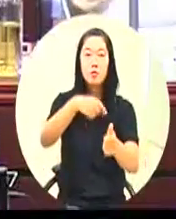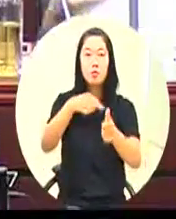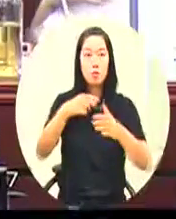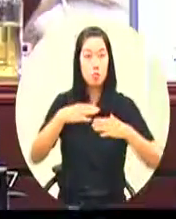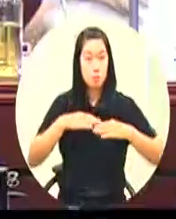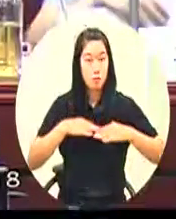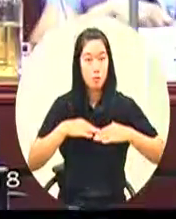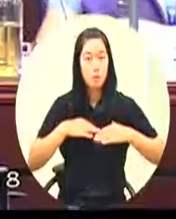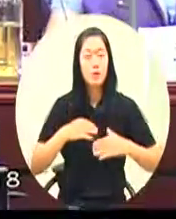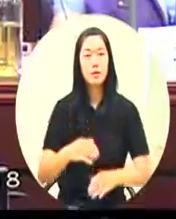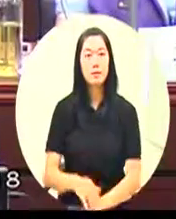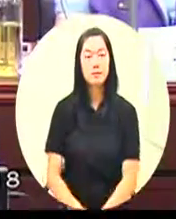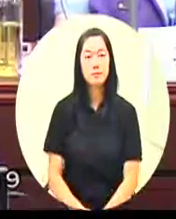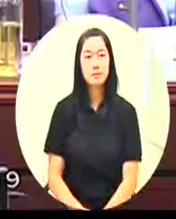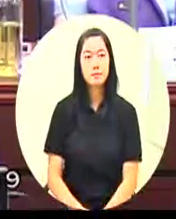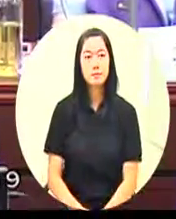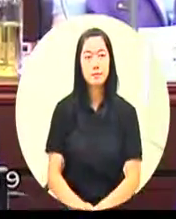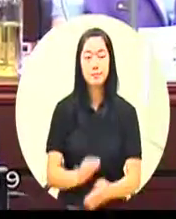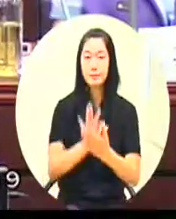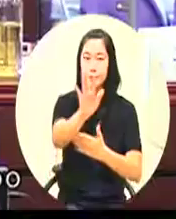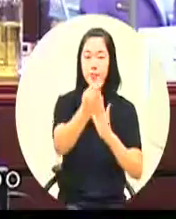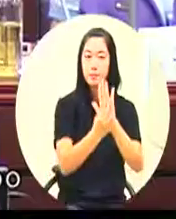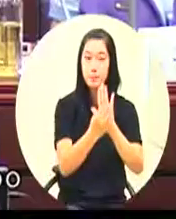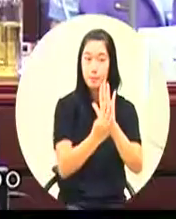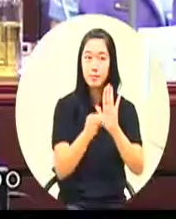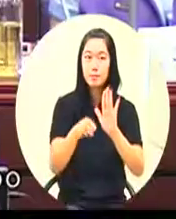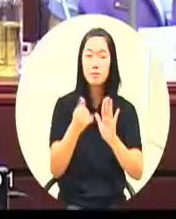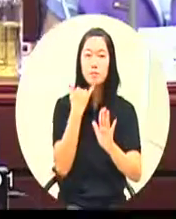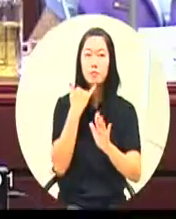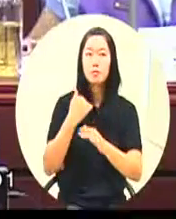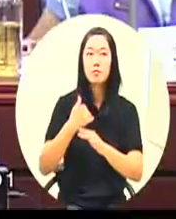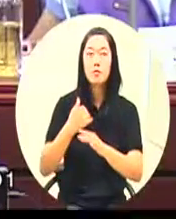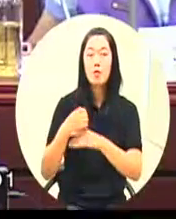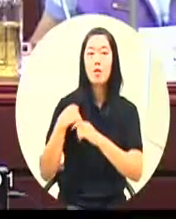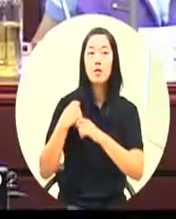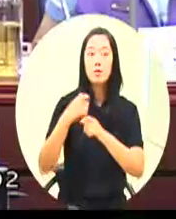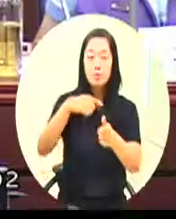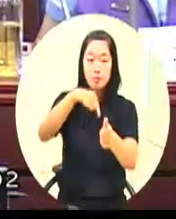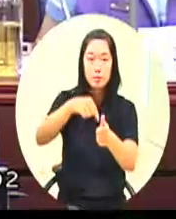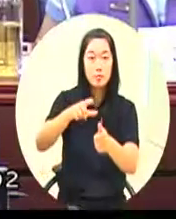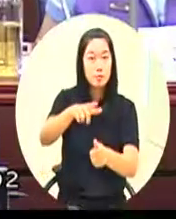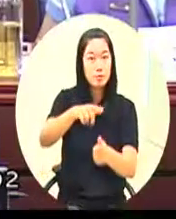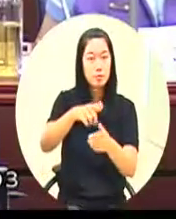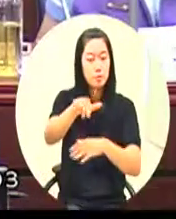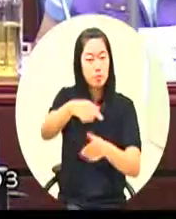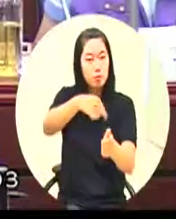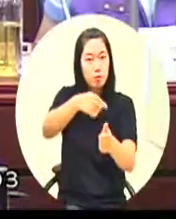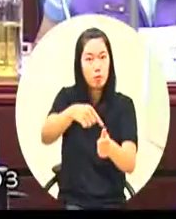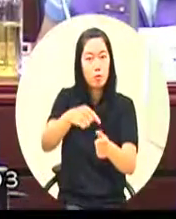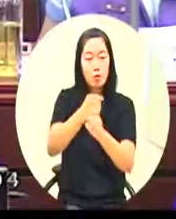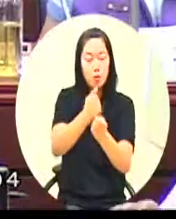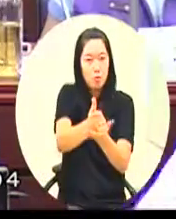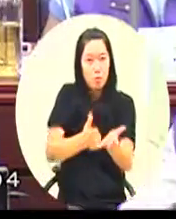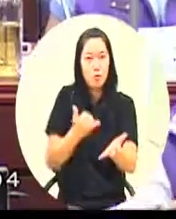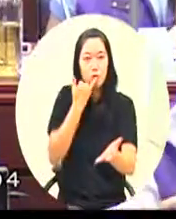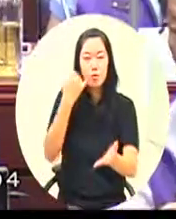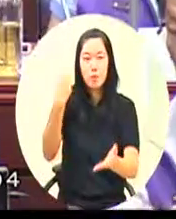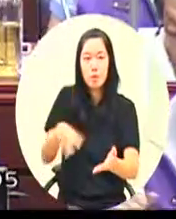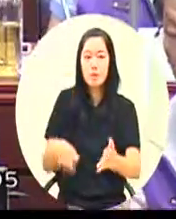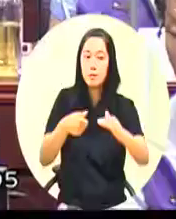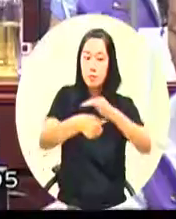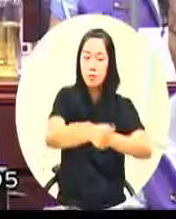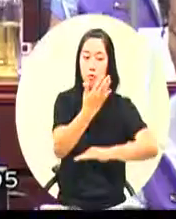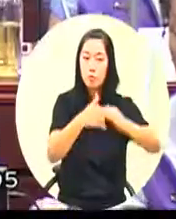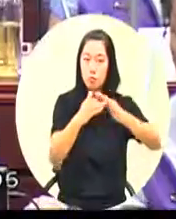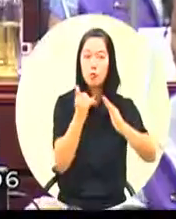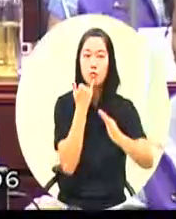的时间，所以将来来说我觉得是退休的教官如果他愿意，应该是最好的校安人力，可以继续来帮忙学